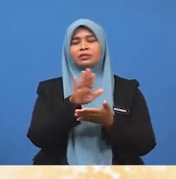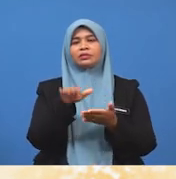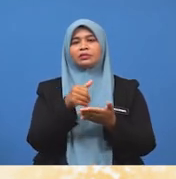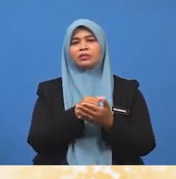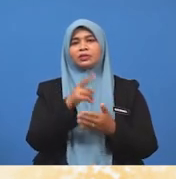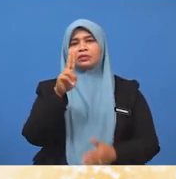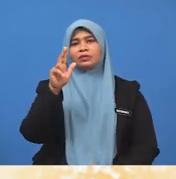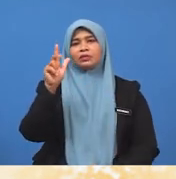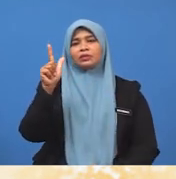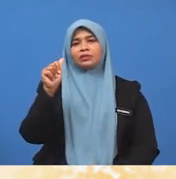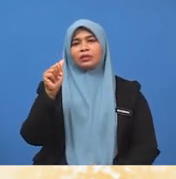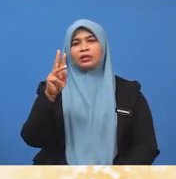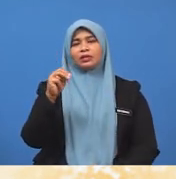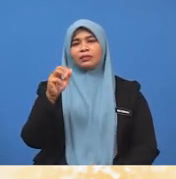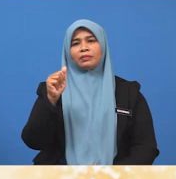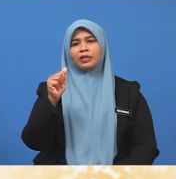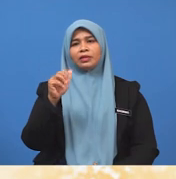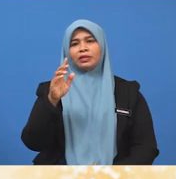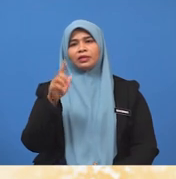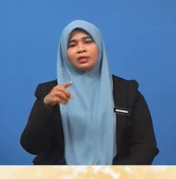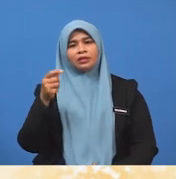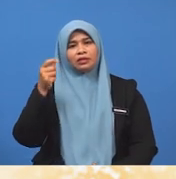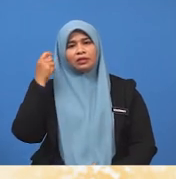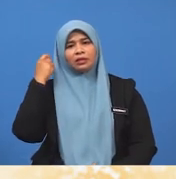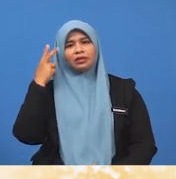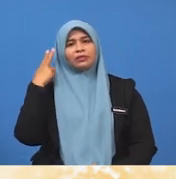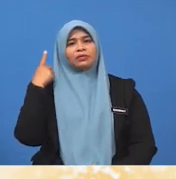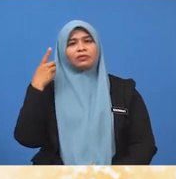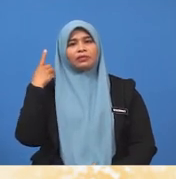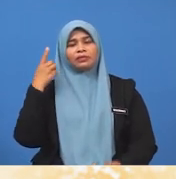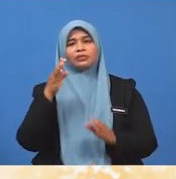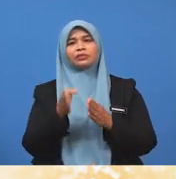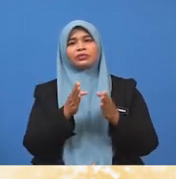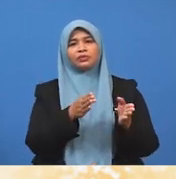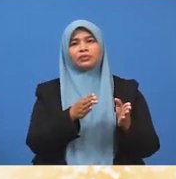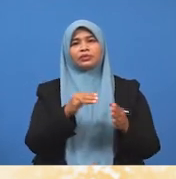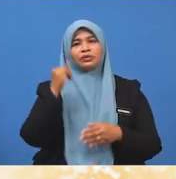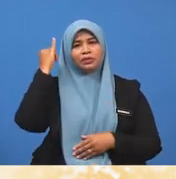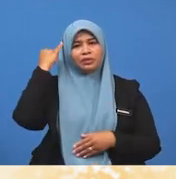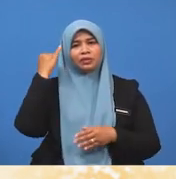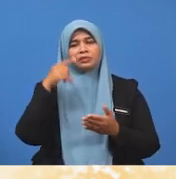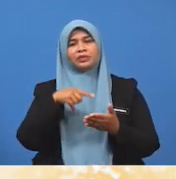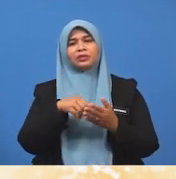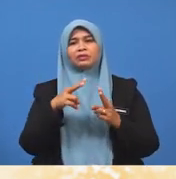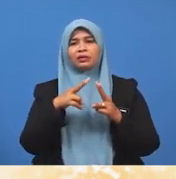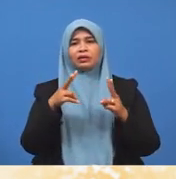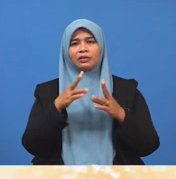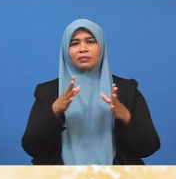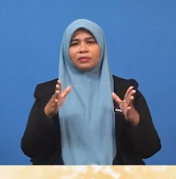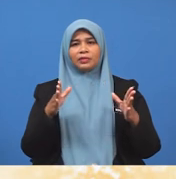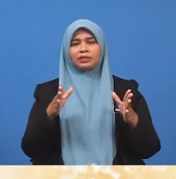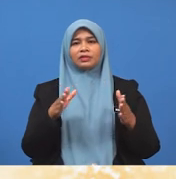ilmuwan dan ulama terdahulu yang menyusun ilmu ini amat besar sumbangannya sehingga